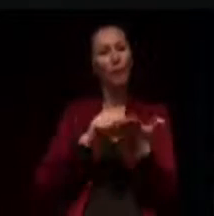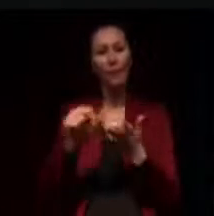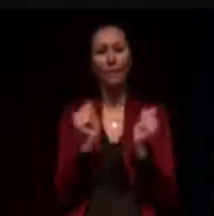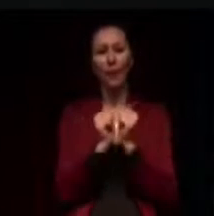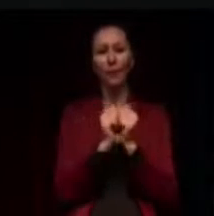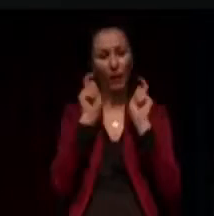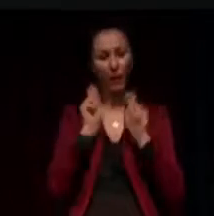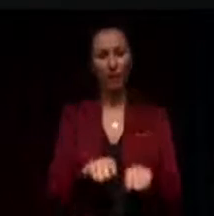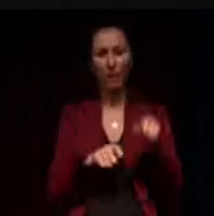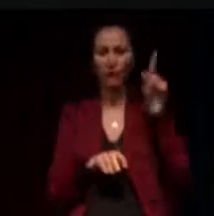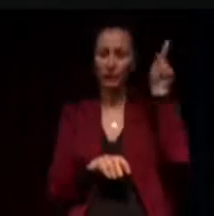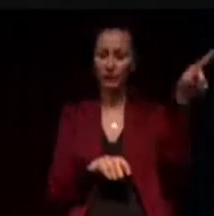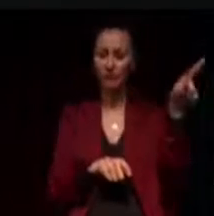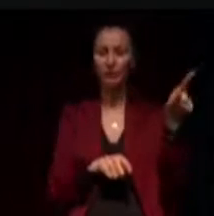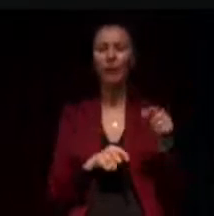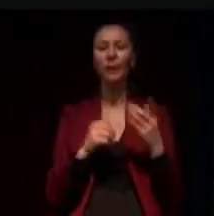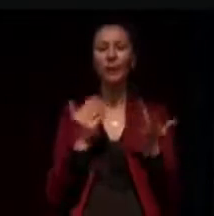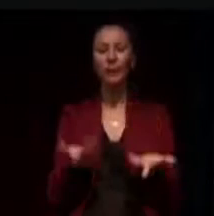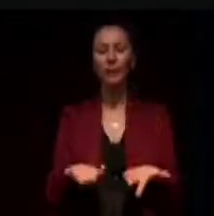yaparız. Peki